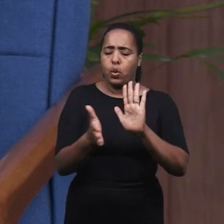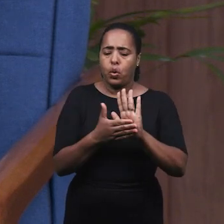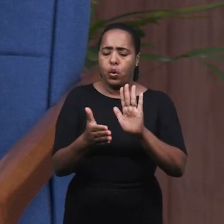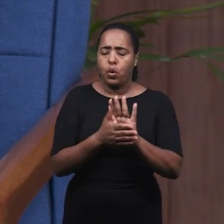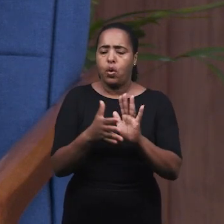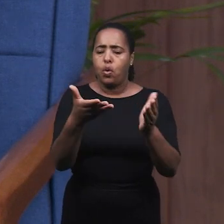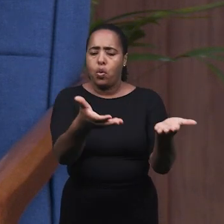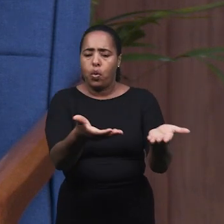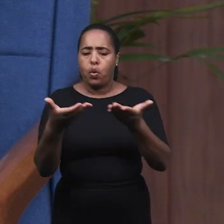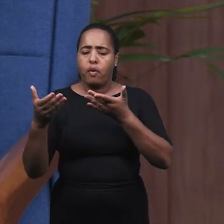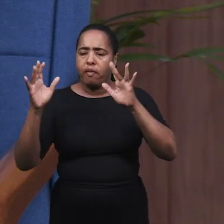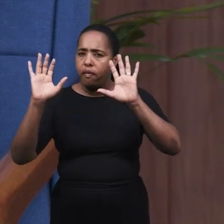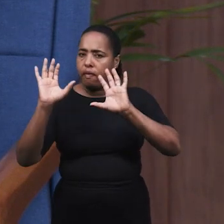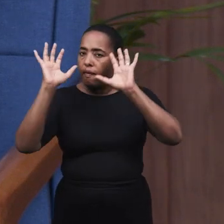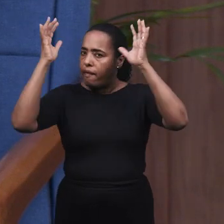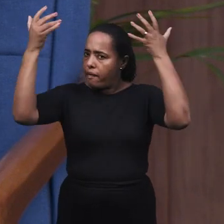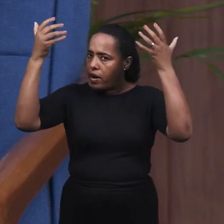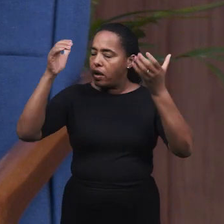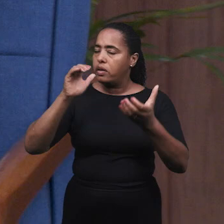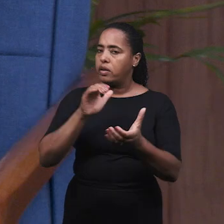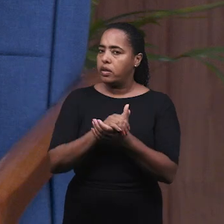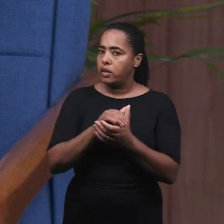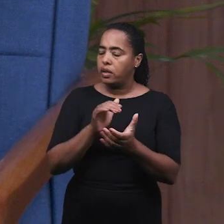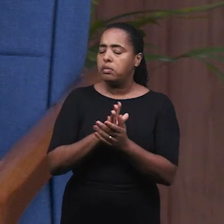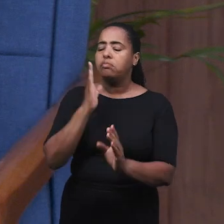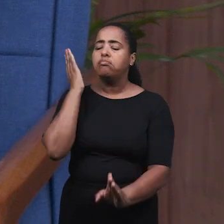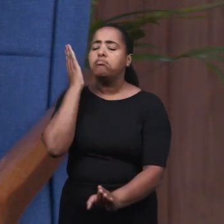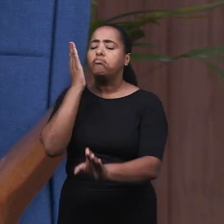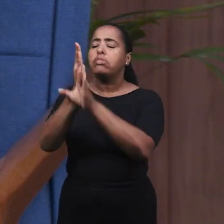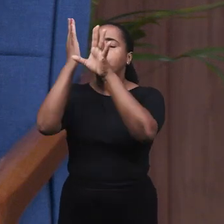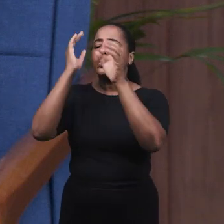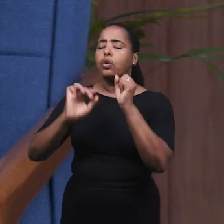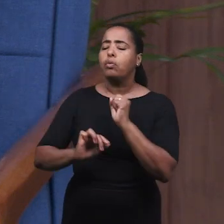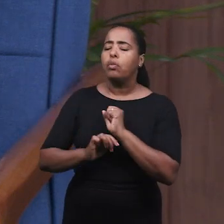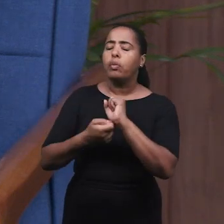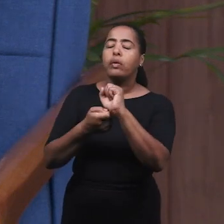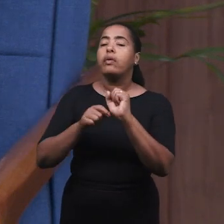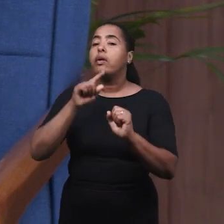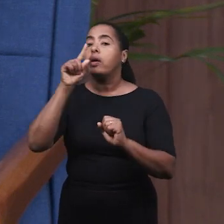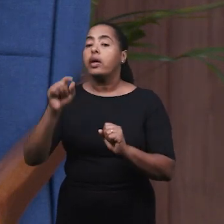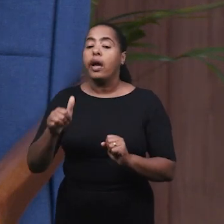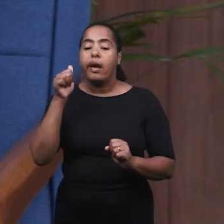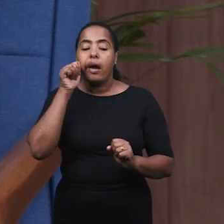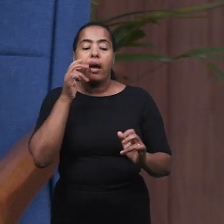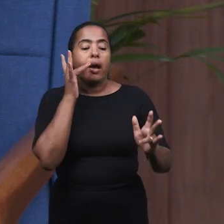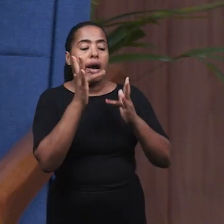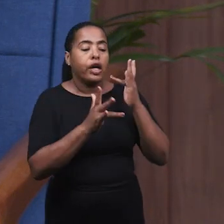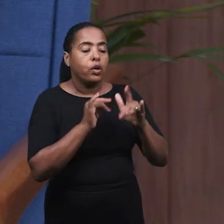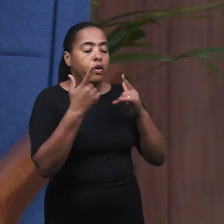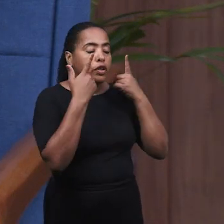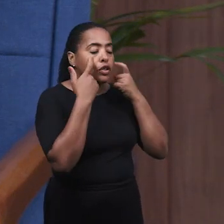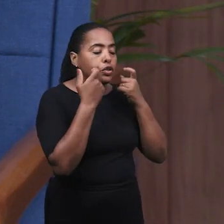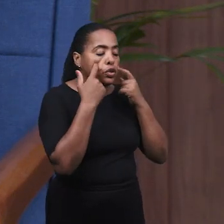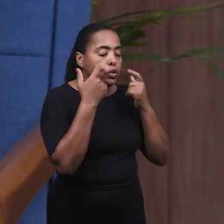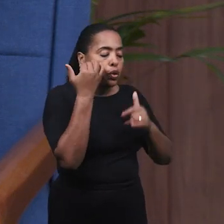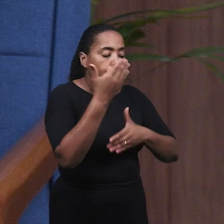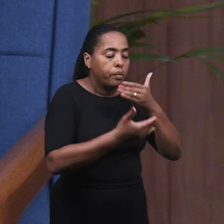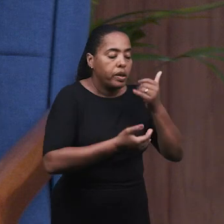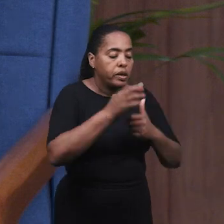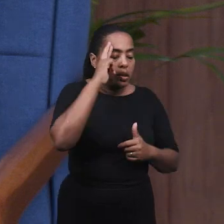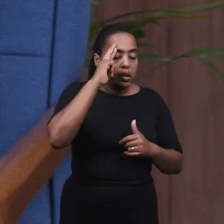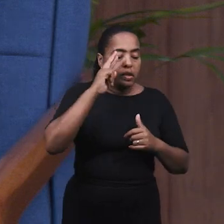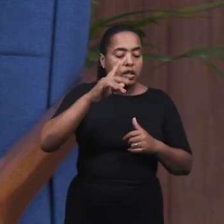aux invités de sa fête de mariage. Et celui qui a découvert cette énigme, c'était la fiancée de Samson,